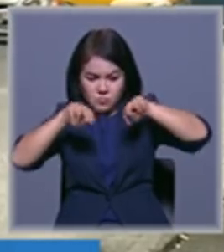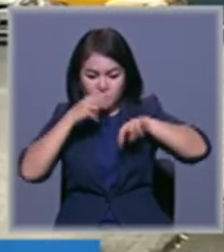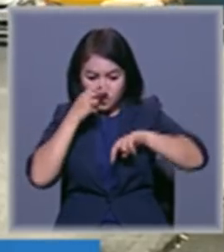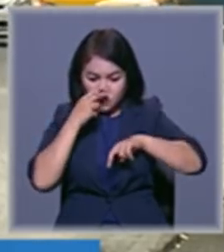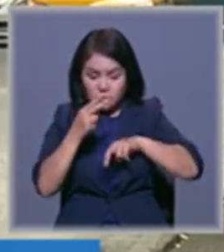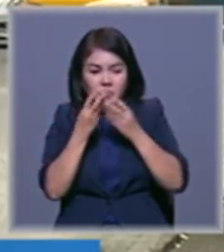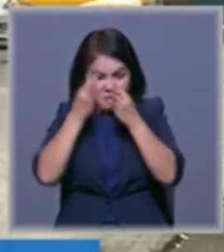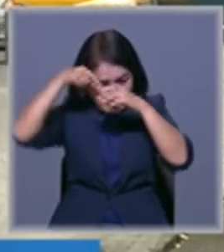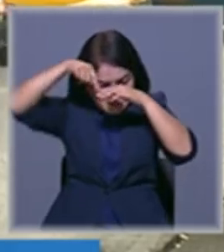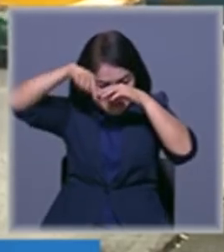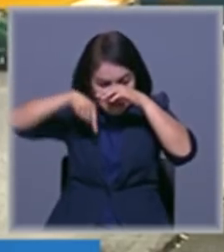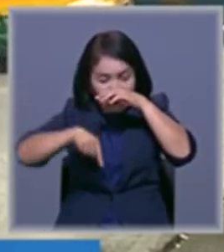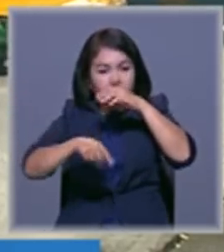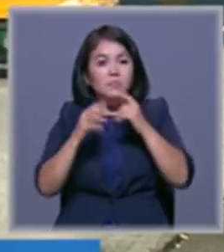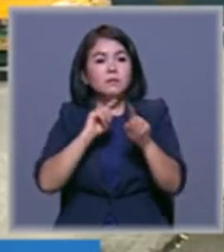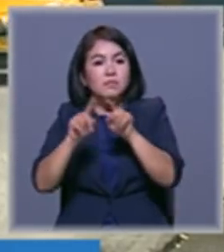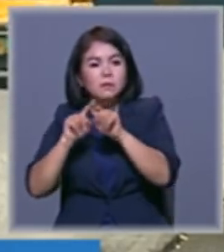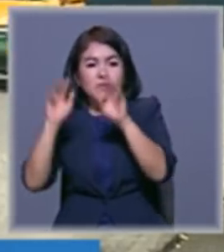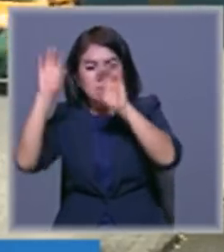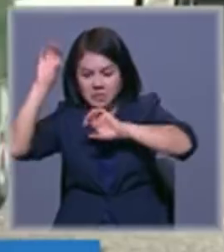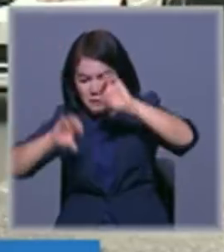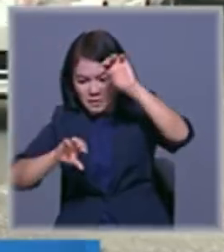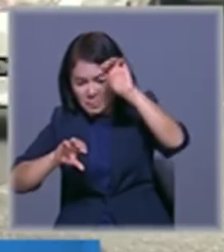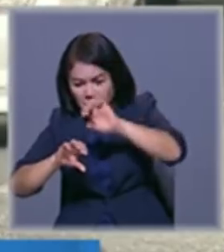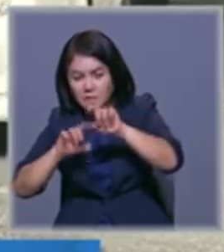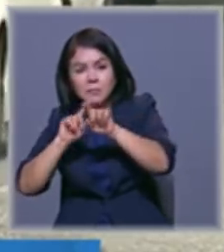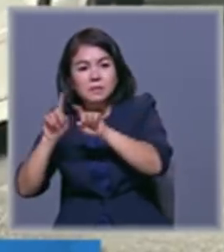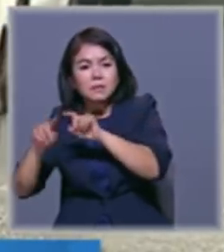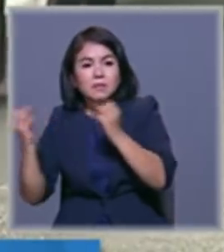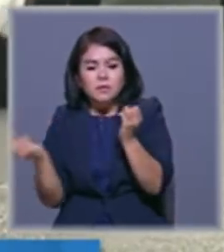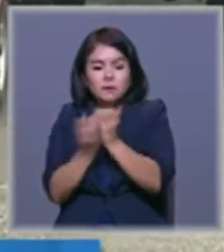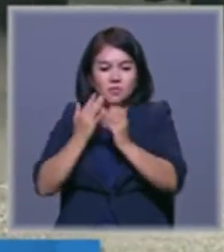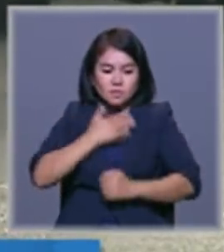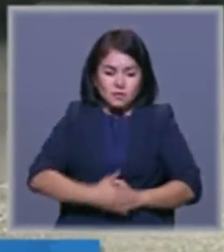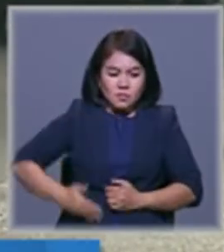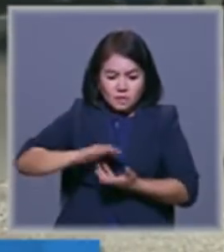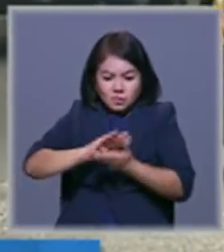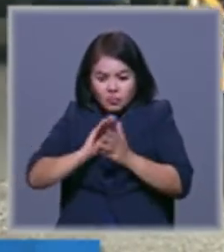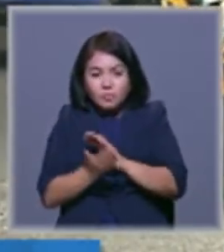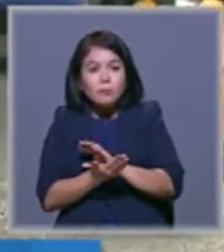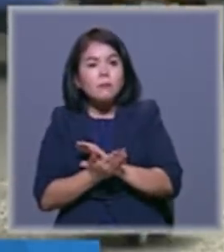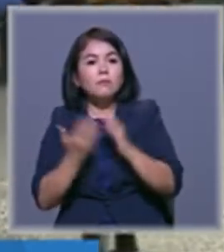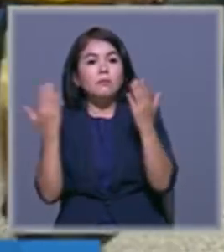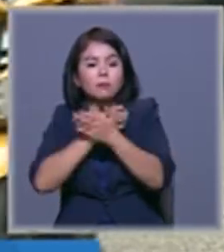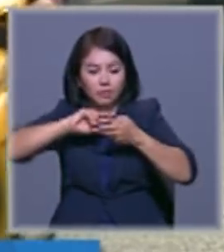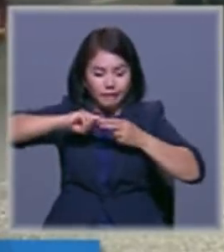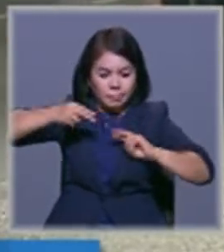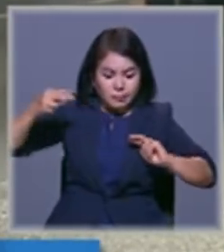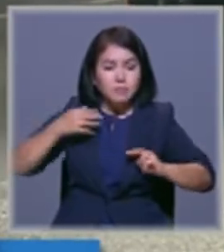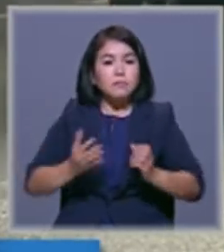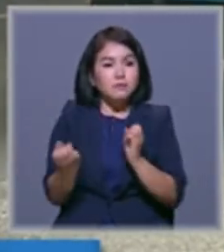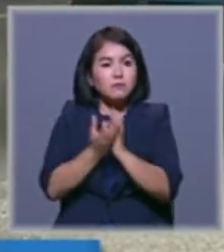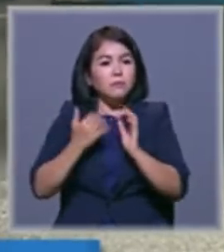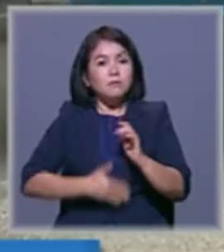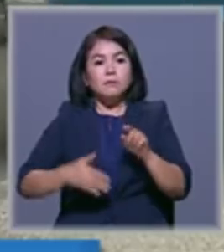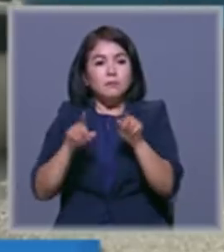จะดูลึกไปกว่านั้นเช่นสารไดออกซินเป็นยังไงสารก่อการกลายพันธุ์เป็นยังไงโลหะหนักเป็นยังไงสารก่อมะเร็งมีเป็นร้อยๆชนิดแต่ละตัวเป็นยังไงเมื่อจั